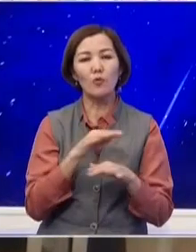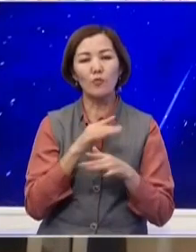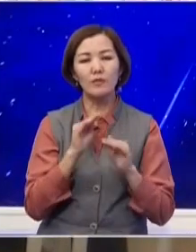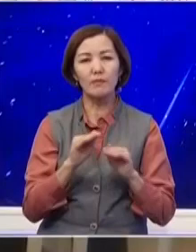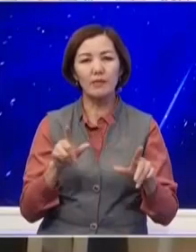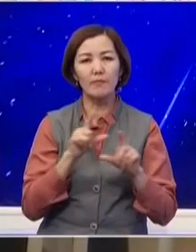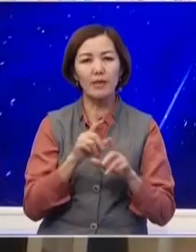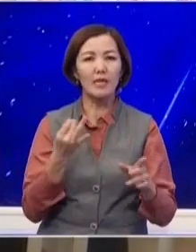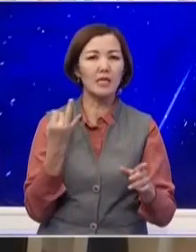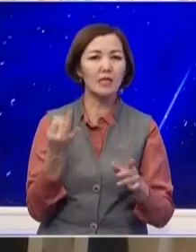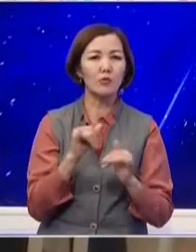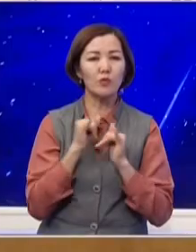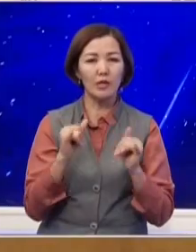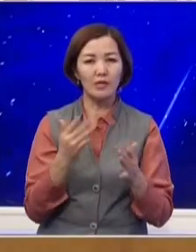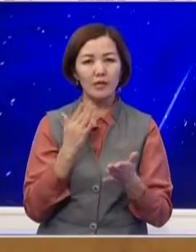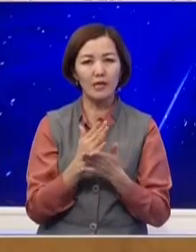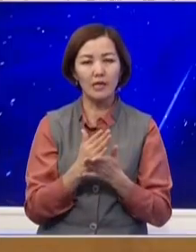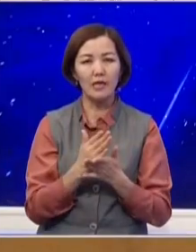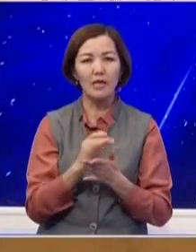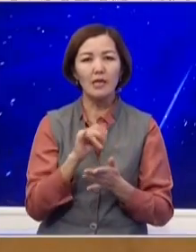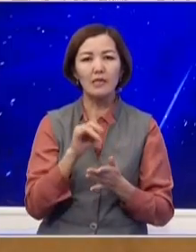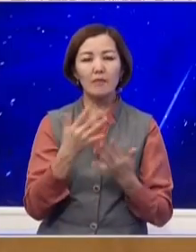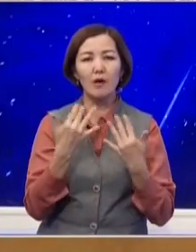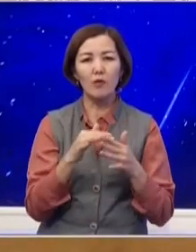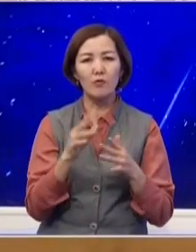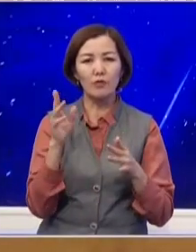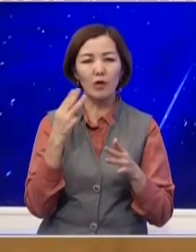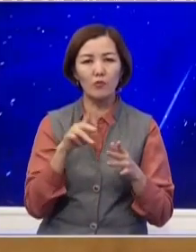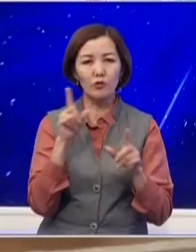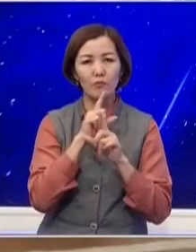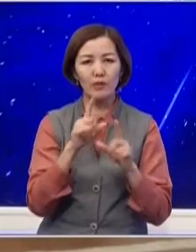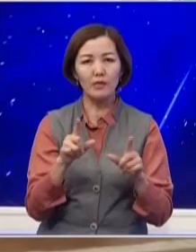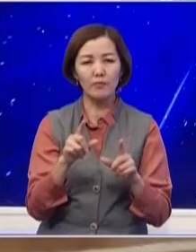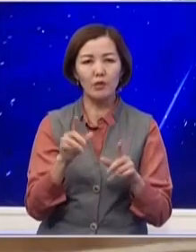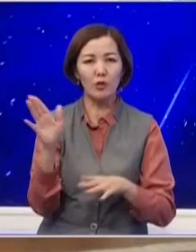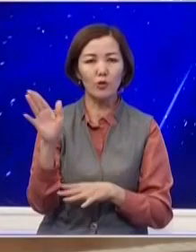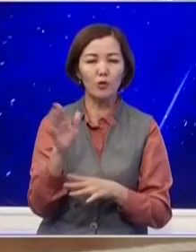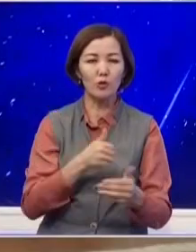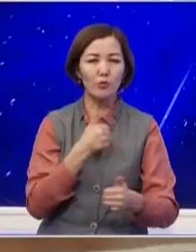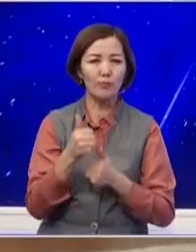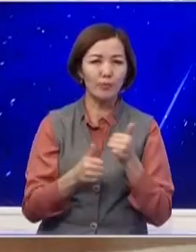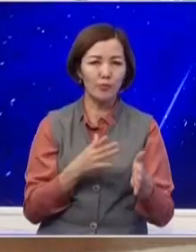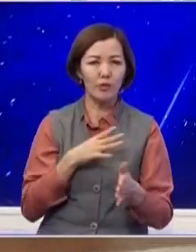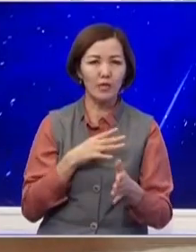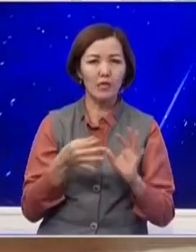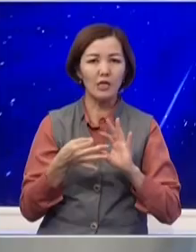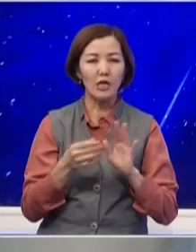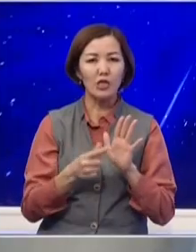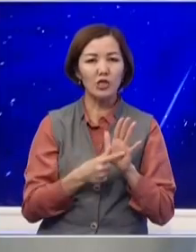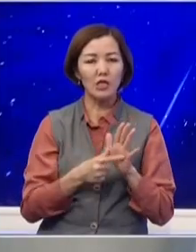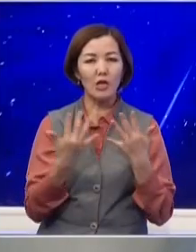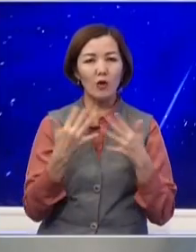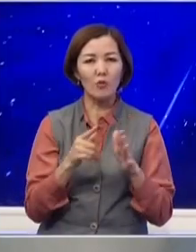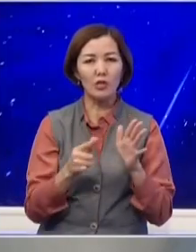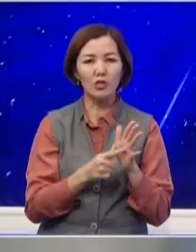оқушыларының қызығушылық танытуы қуанарлық жайт. Ынтымақ ауылдық нөмірі 30-шы орта мектепте ту көтерген бұл аудан біріншілігіне 7 ауылдан